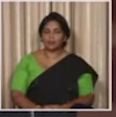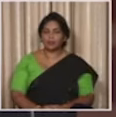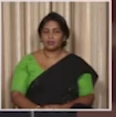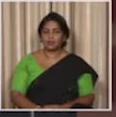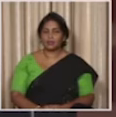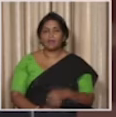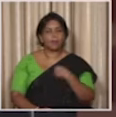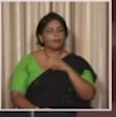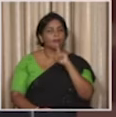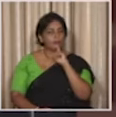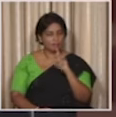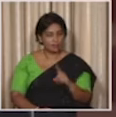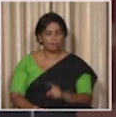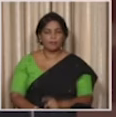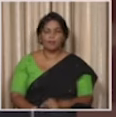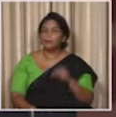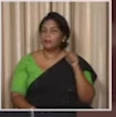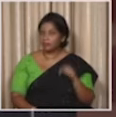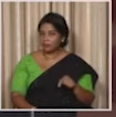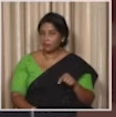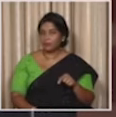mang butuh bar kiri doa, dan mir,